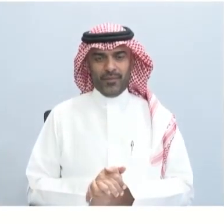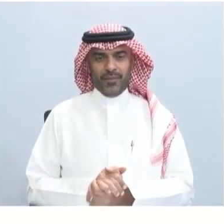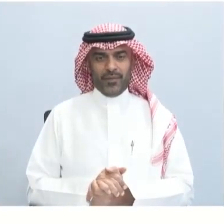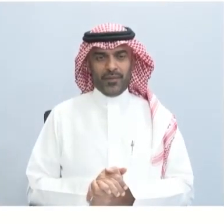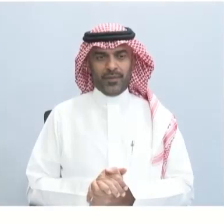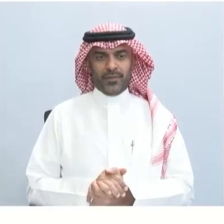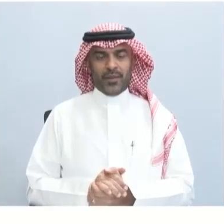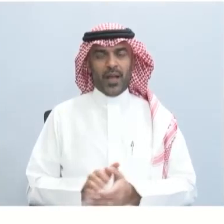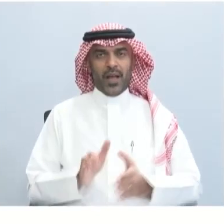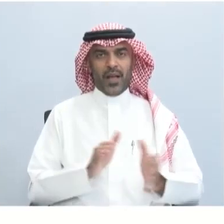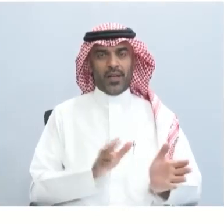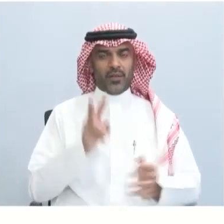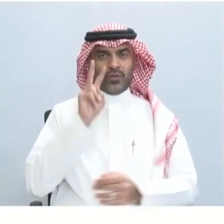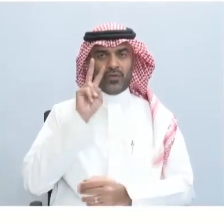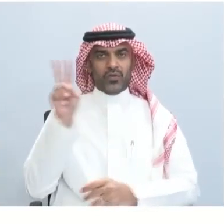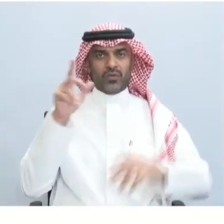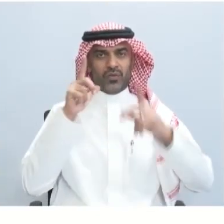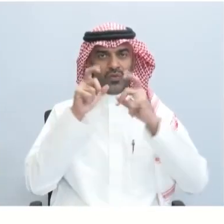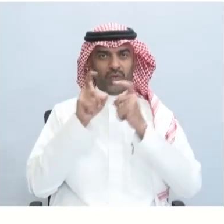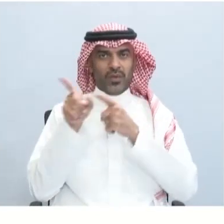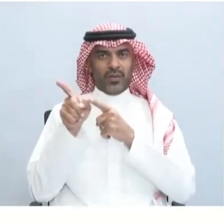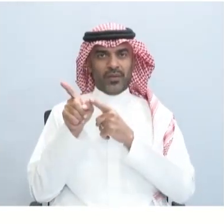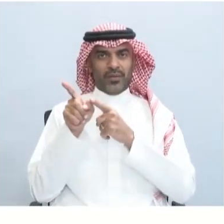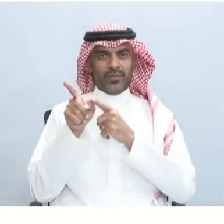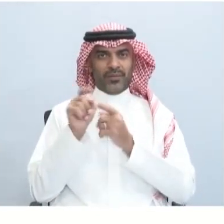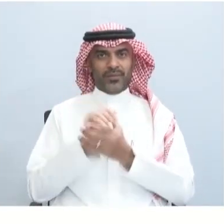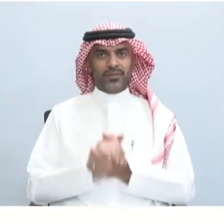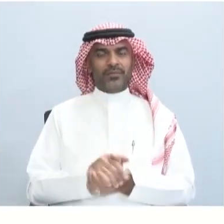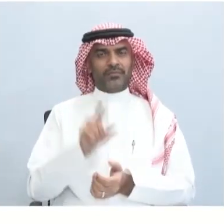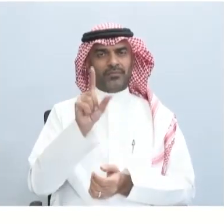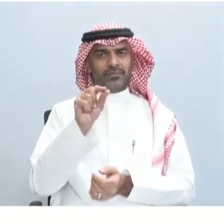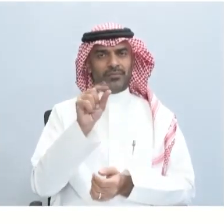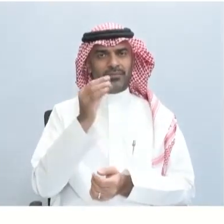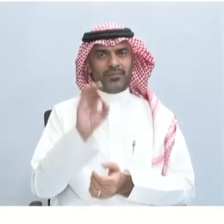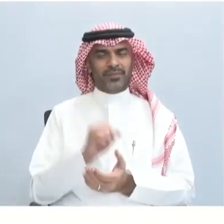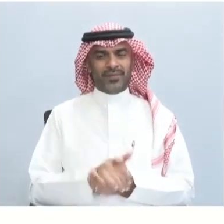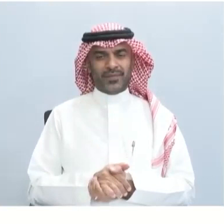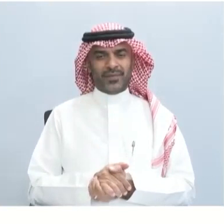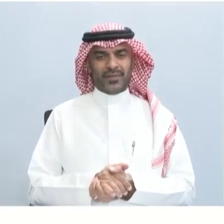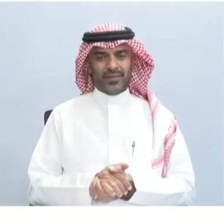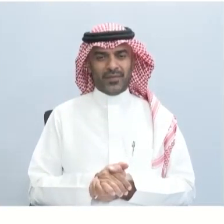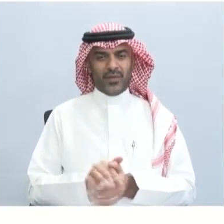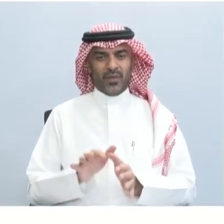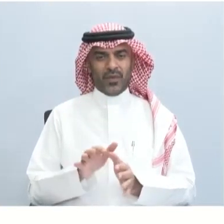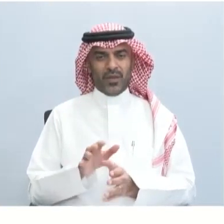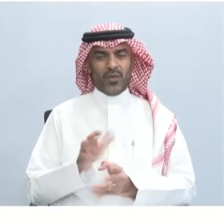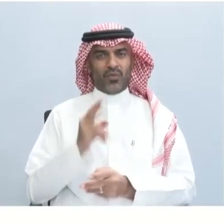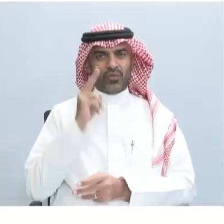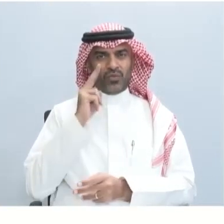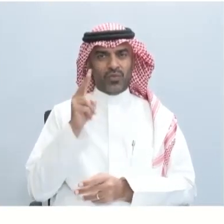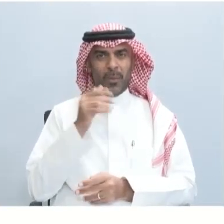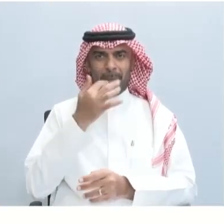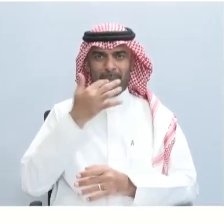ايضا هذه الصوره شاطئ رائعون ايضا ماذا تشاهدون